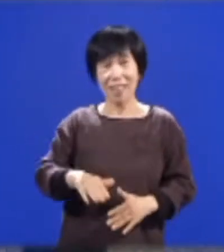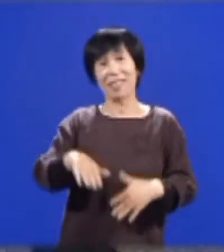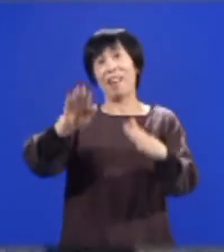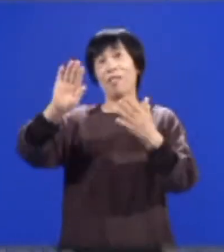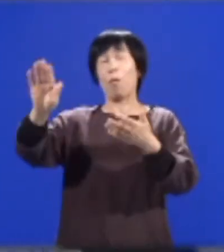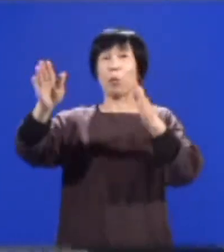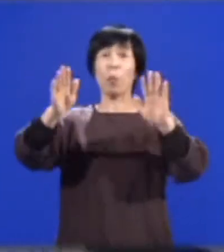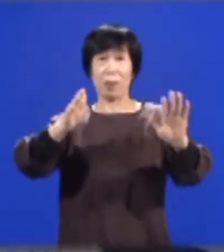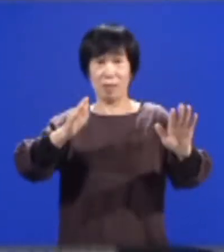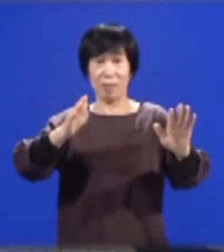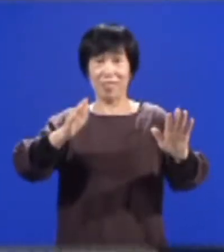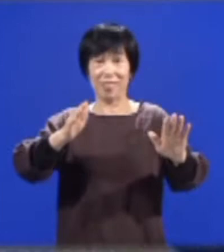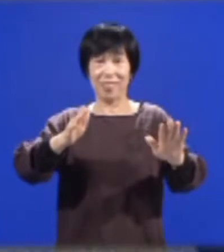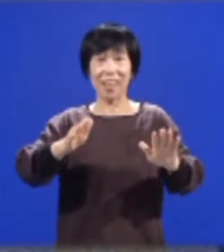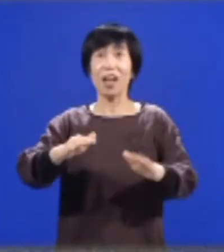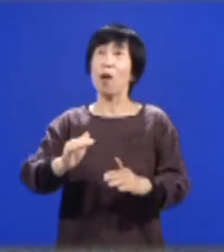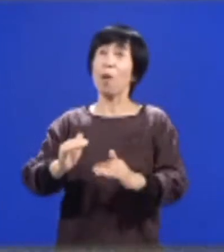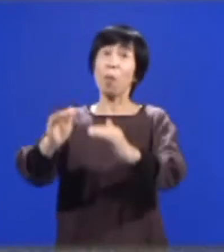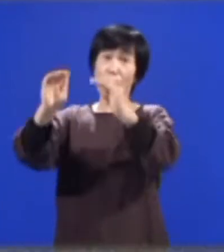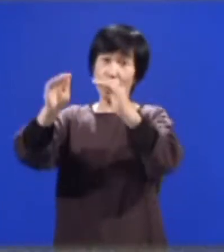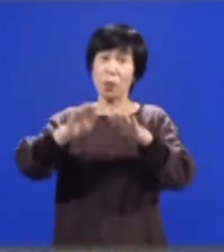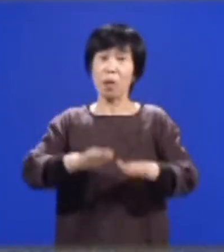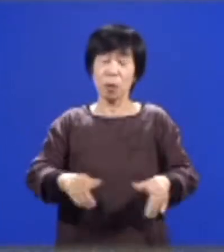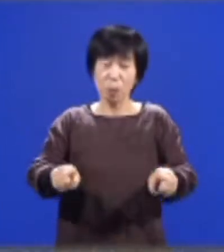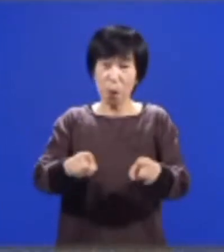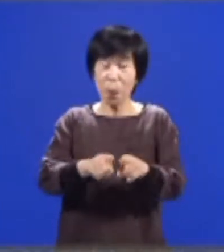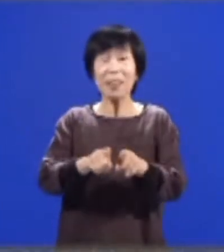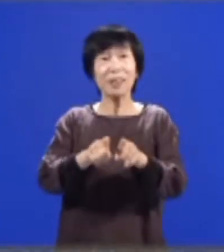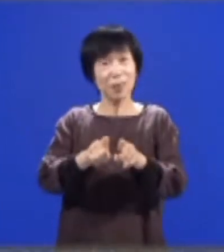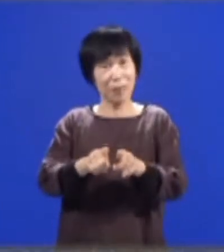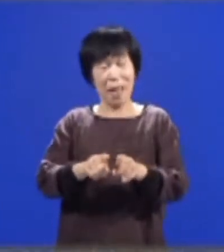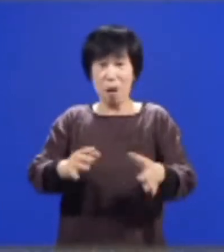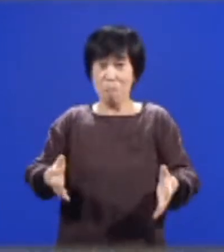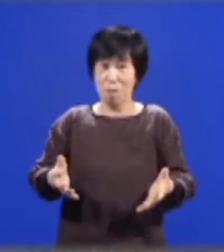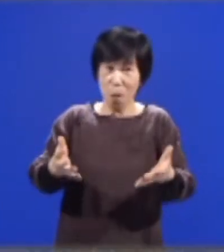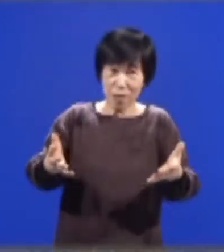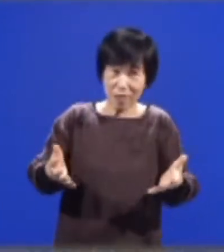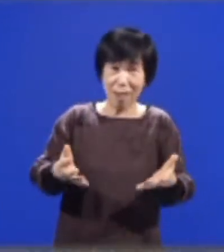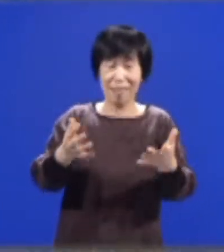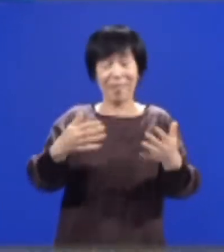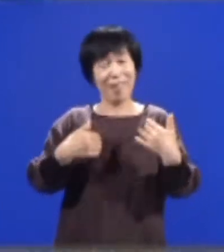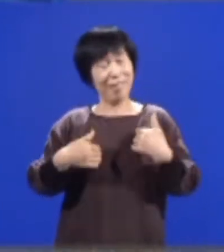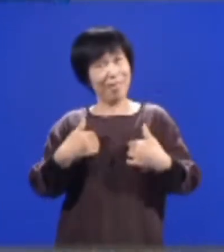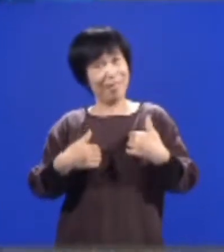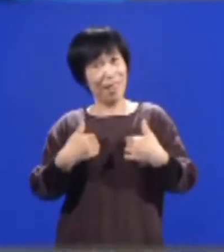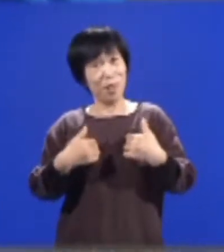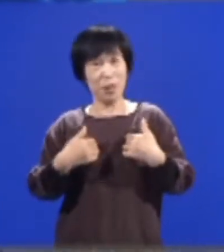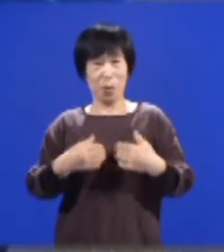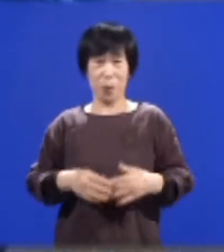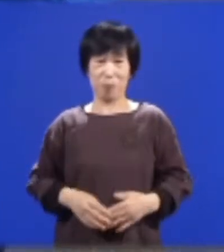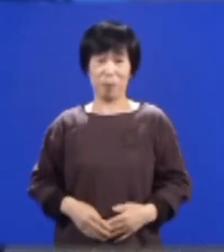。大人も子どもも一緒に踊って盛り上がっていますね。